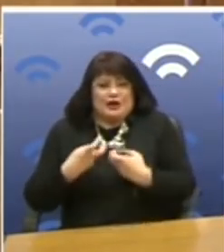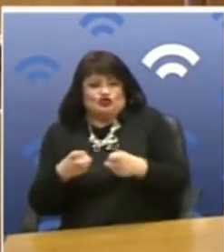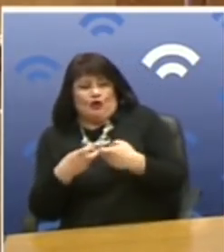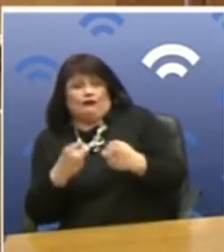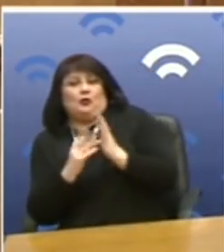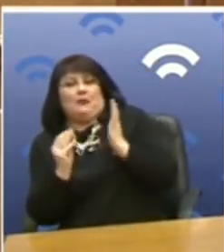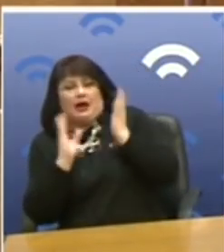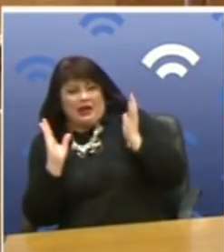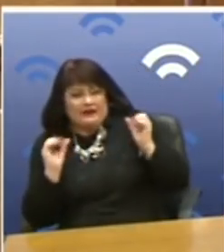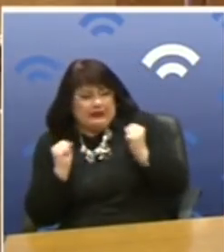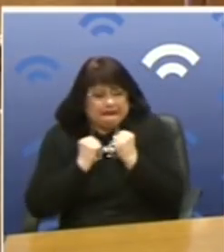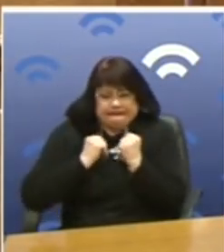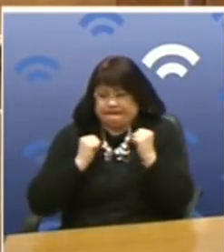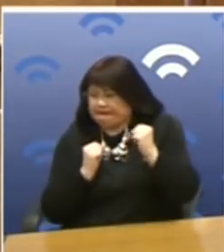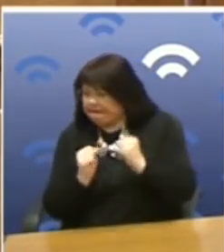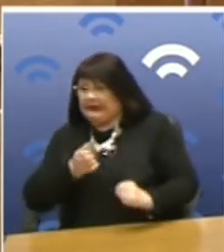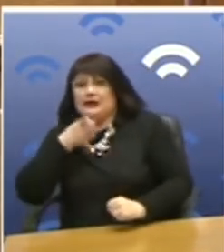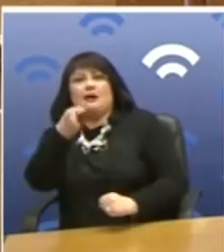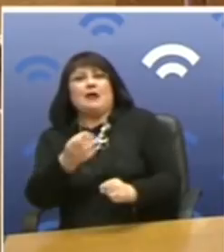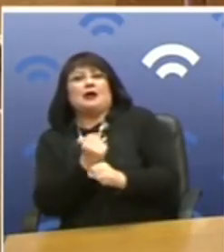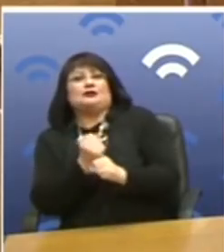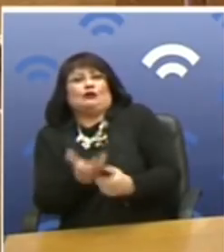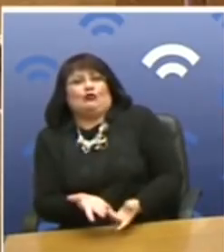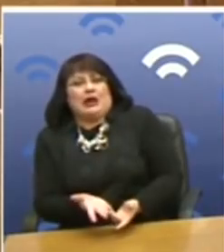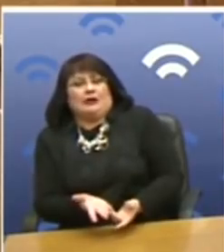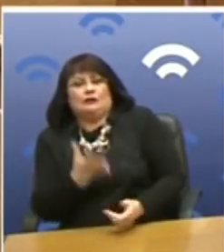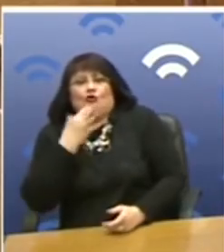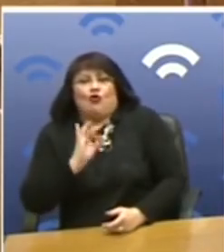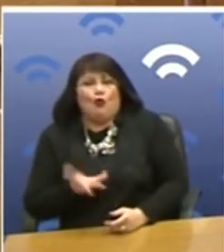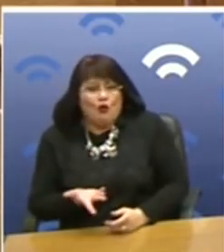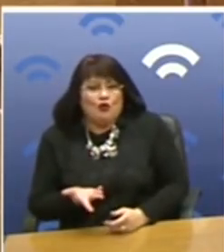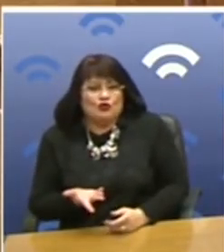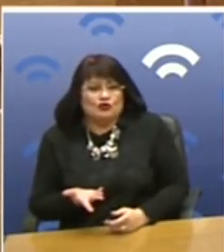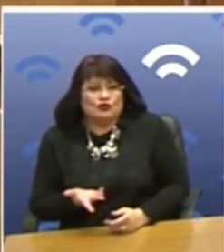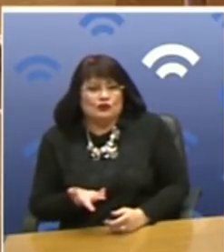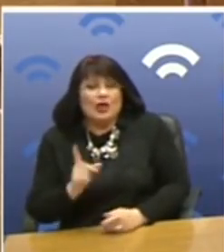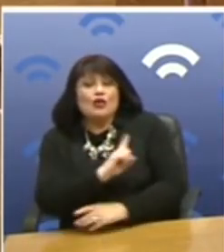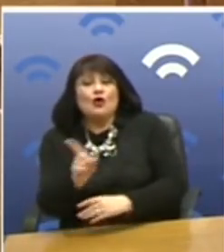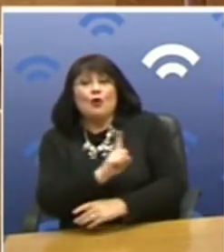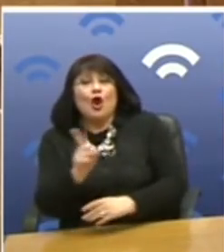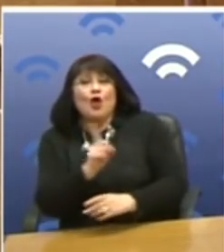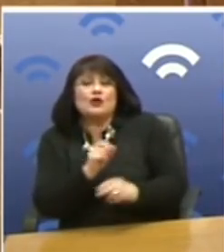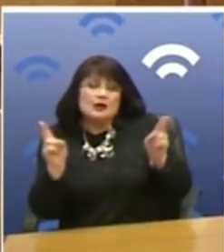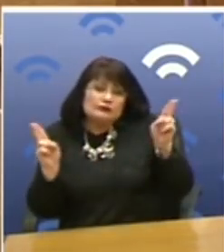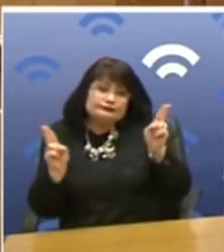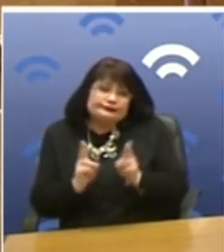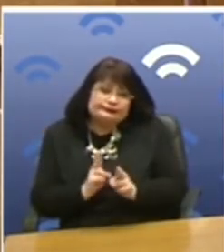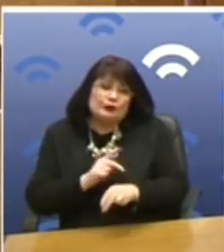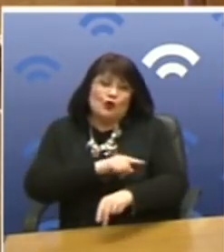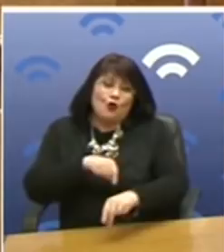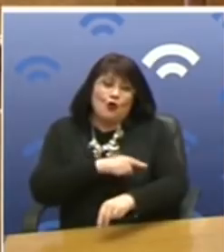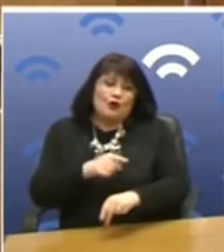μεταφοράς προκειμένου να μετακινηθούν για τη δουλειά τους λόγω των μειωμένων δρομολογίων, τα οποία τώρα